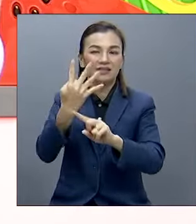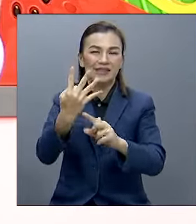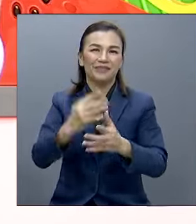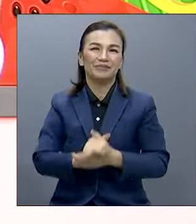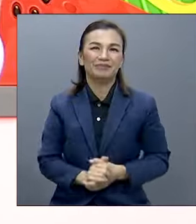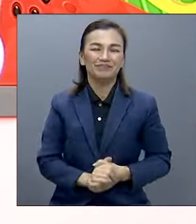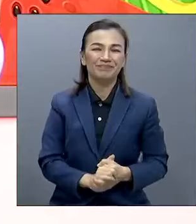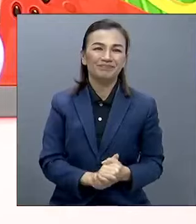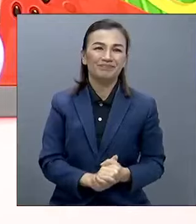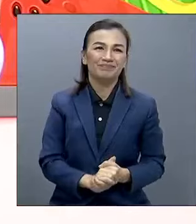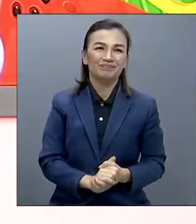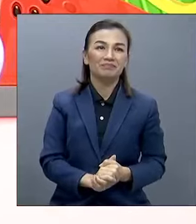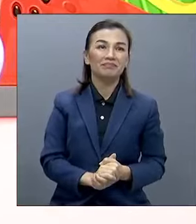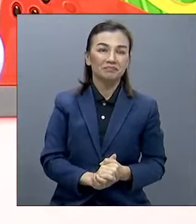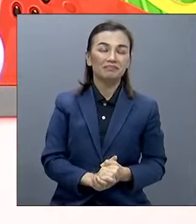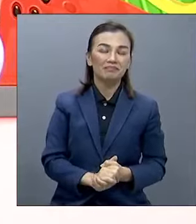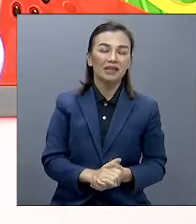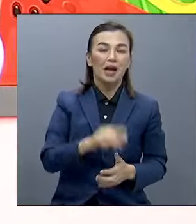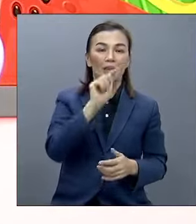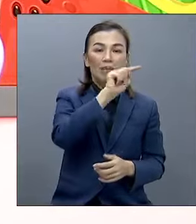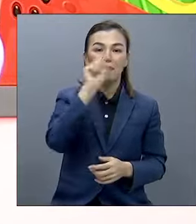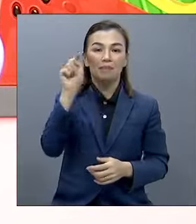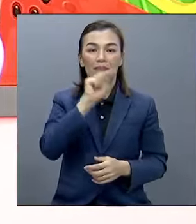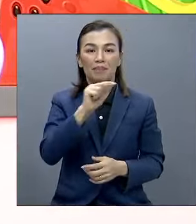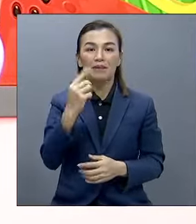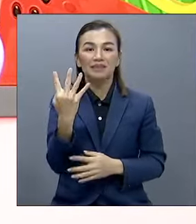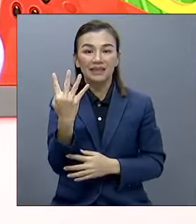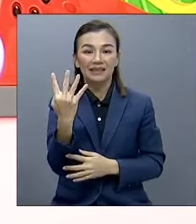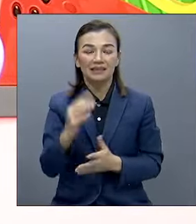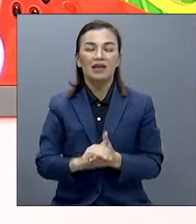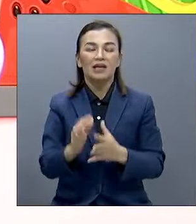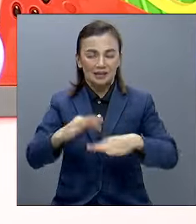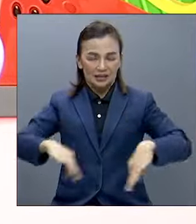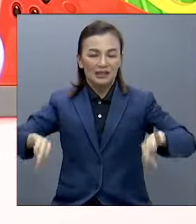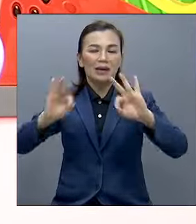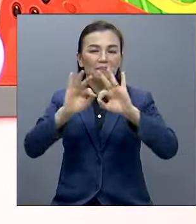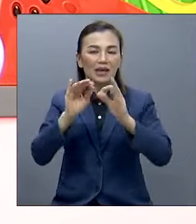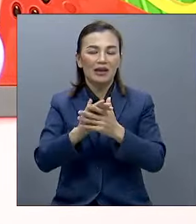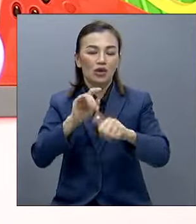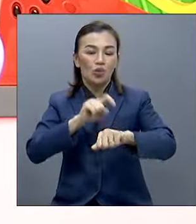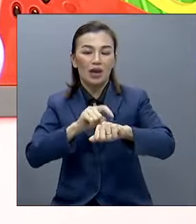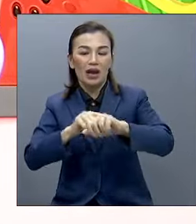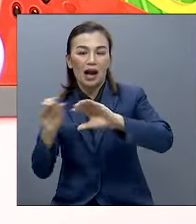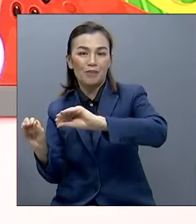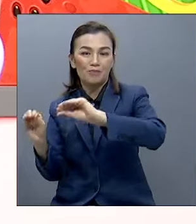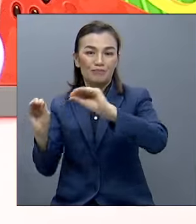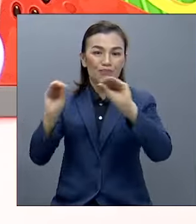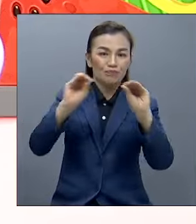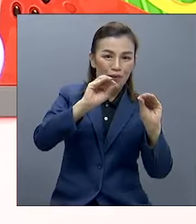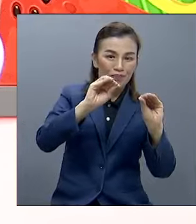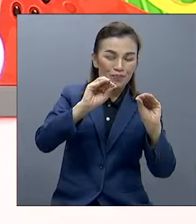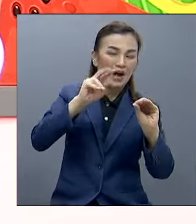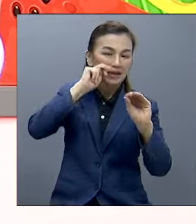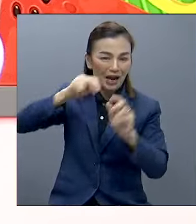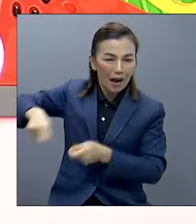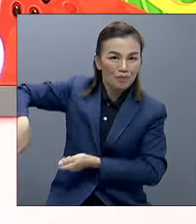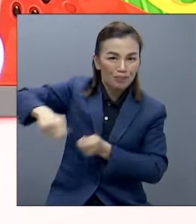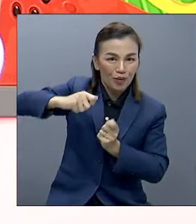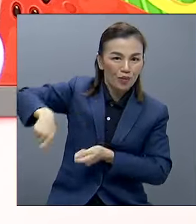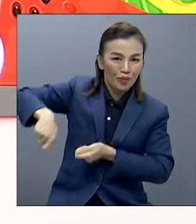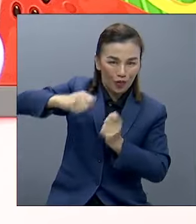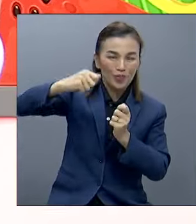แน่นอนว่า 4ที่นี้คุณผู้ชมจะเป็นไฮไลท์สำคัญแล้วก็น่าจะเป็นการขยับเวลาในการจัดสงกรานต์ที่เราได้เห็นว่าเร็ว